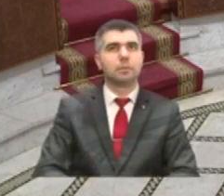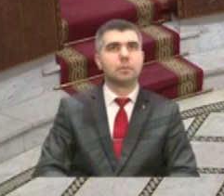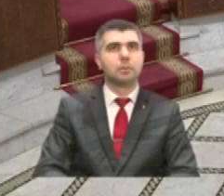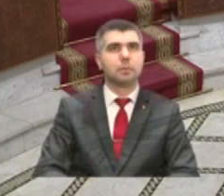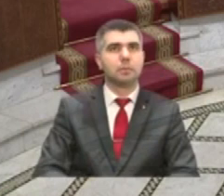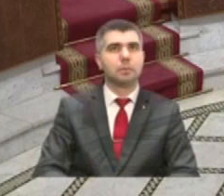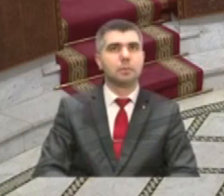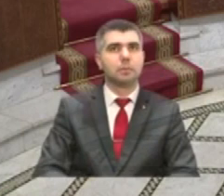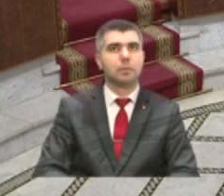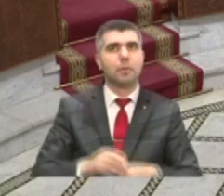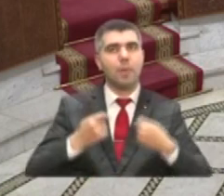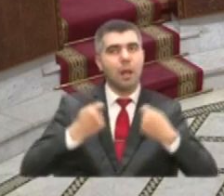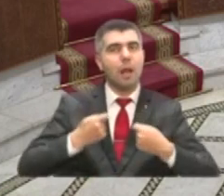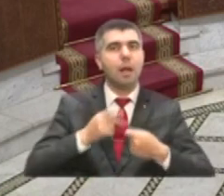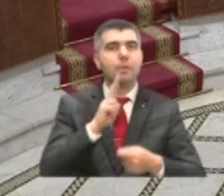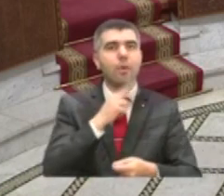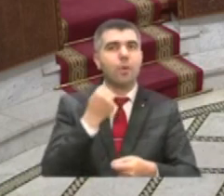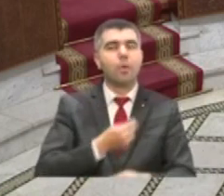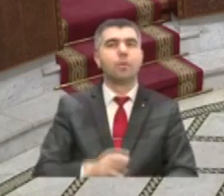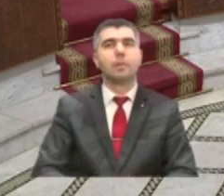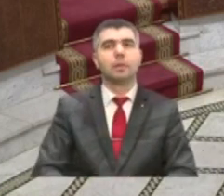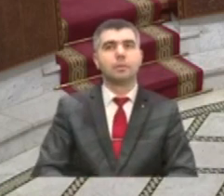شوية الإنساد سيد رئيس الحكومة المحترم.